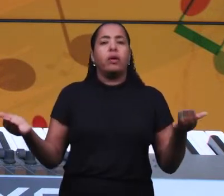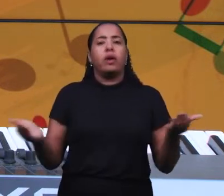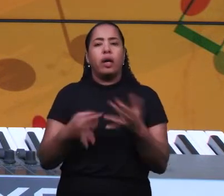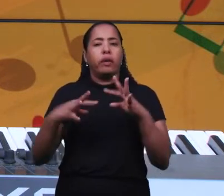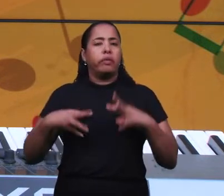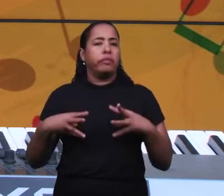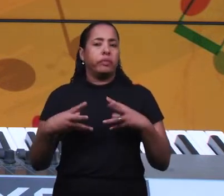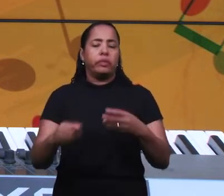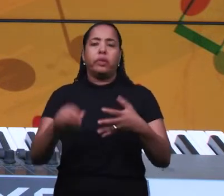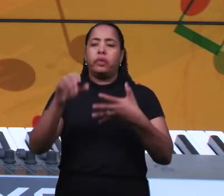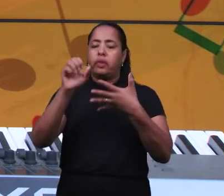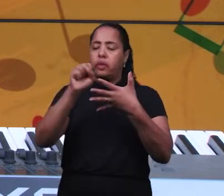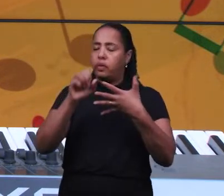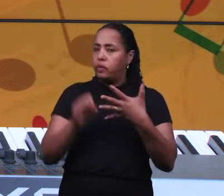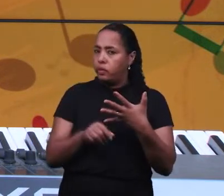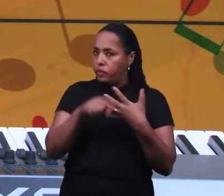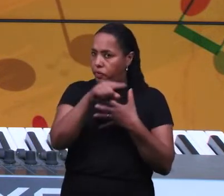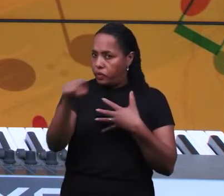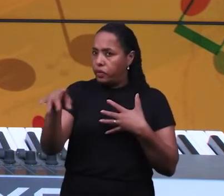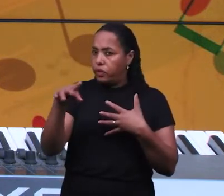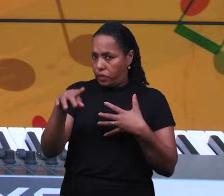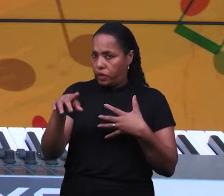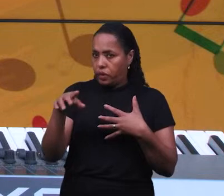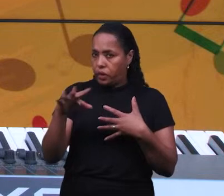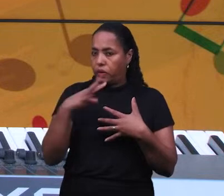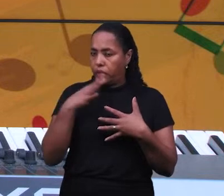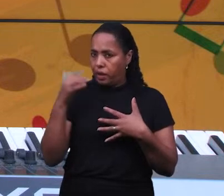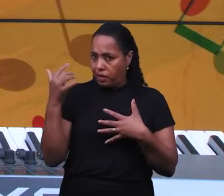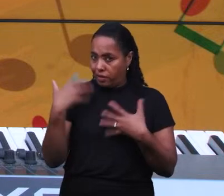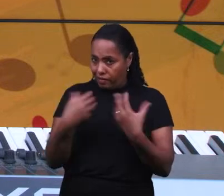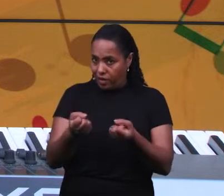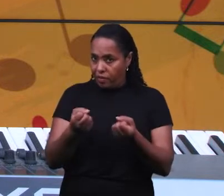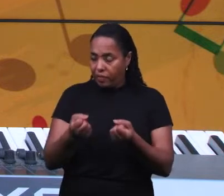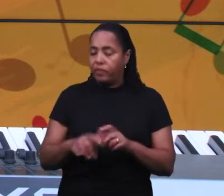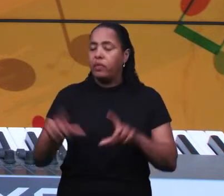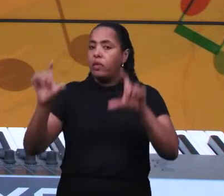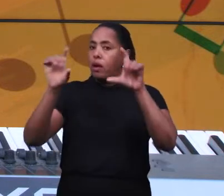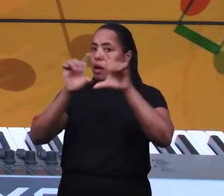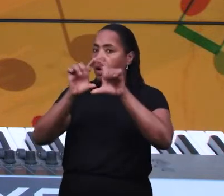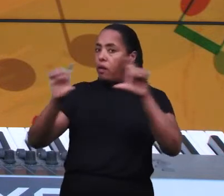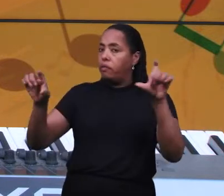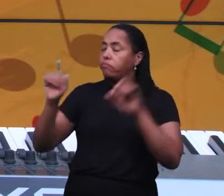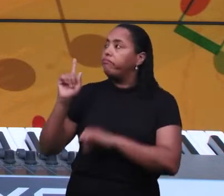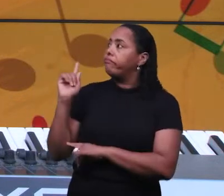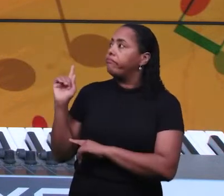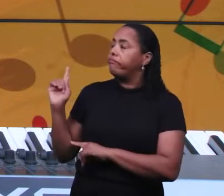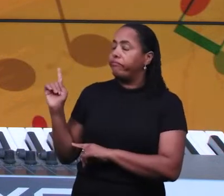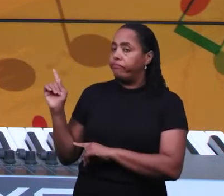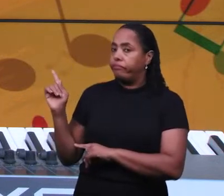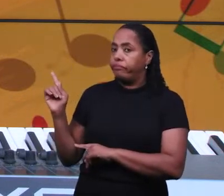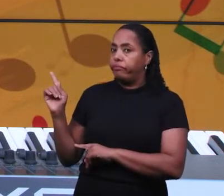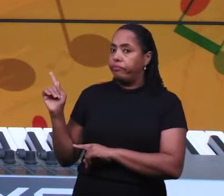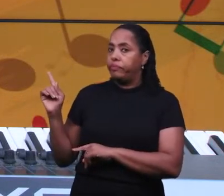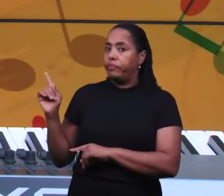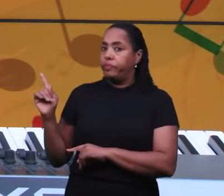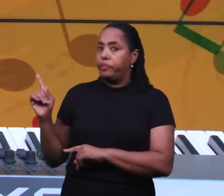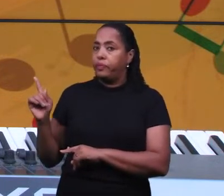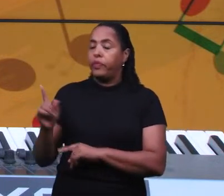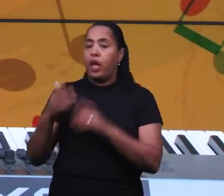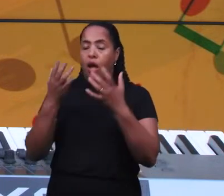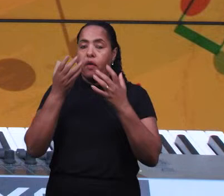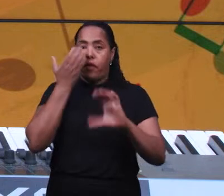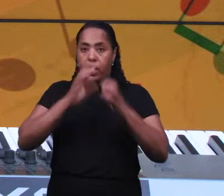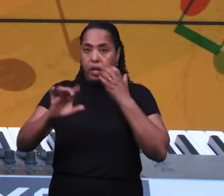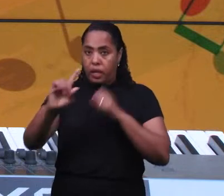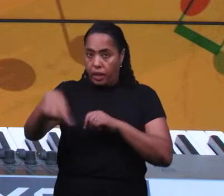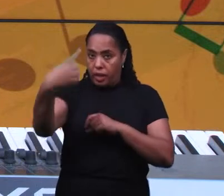c'est la nouveauté. Mais maintenant, toutes les notes, vous connaissez déjà. Donc, allons-y. Cette phrase ici, il